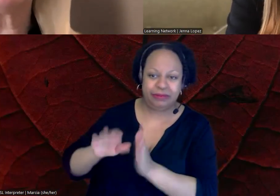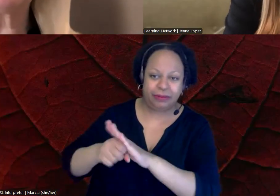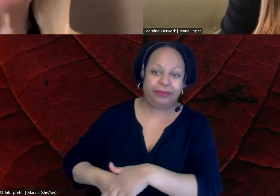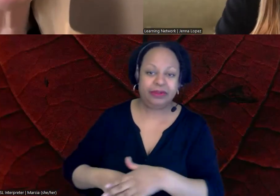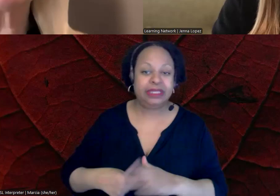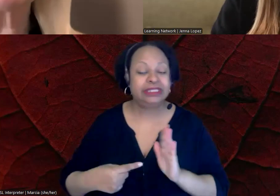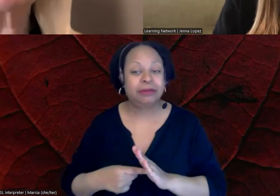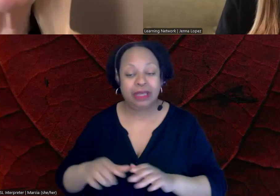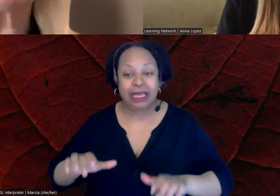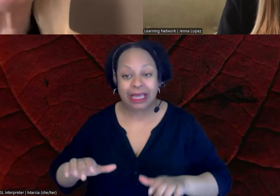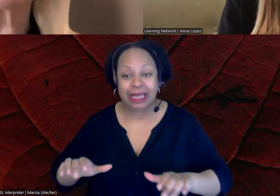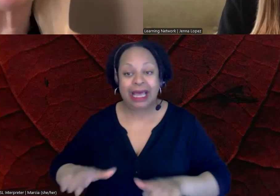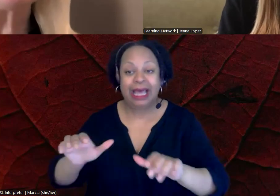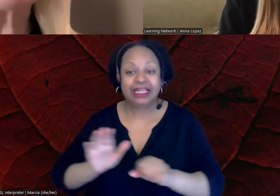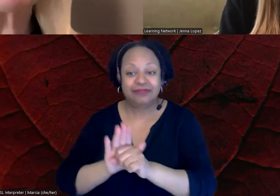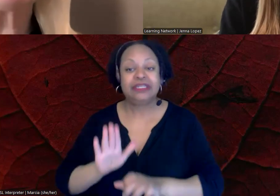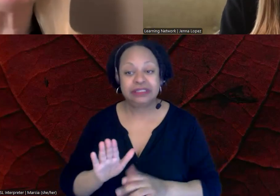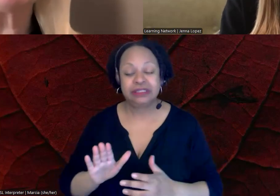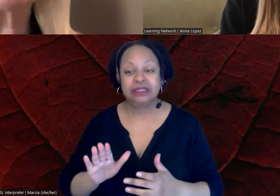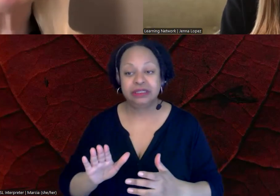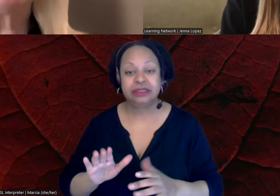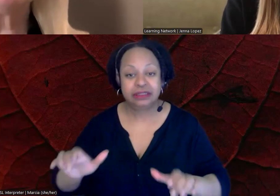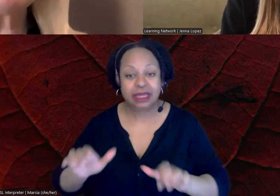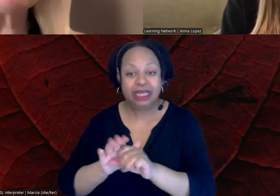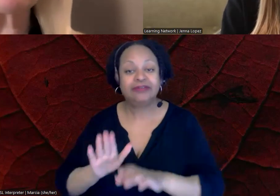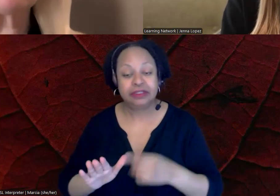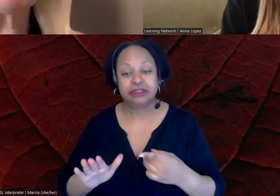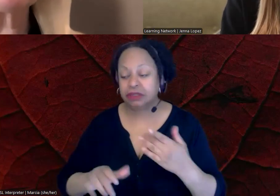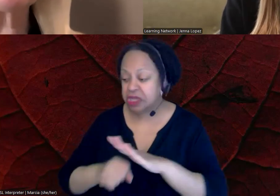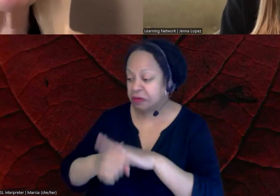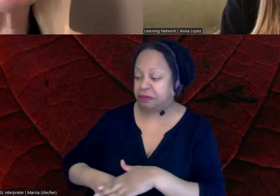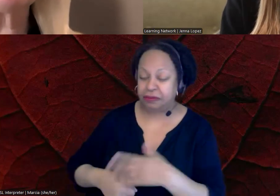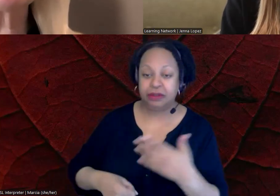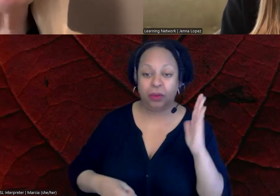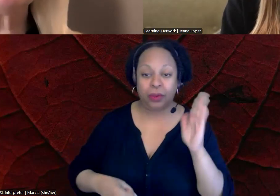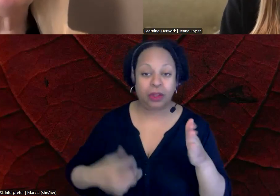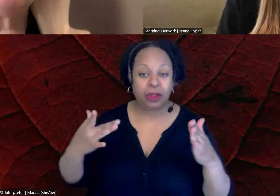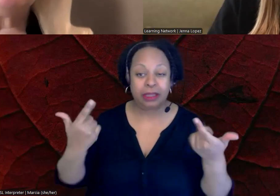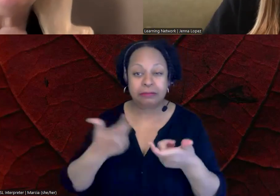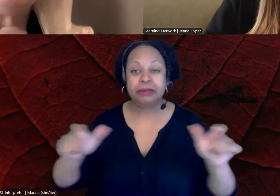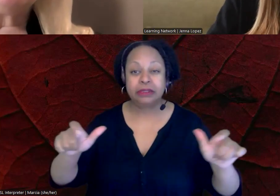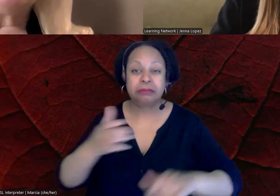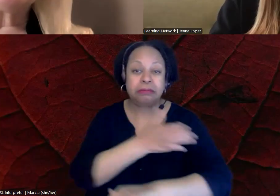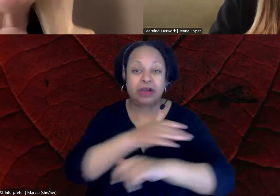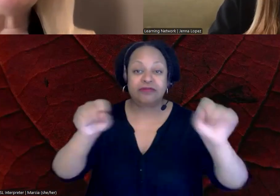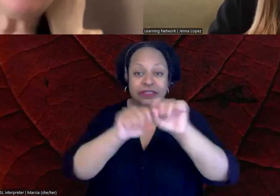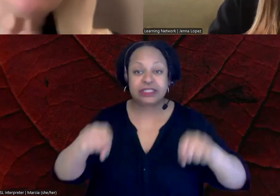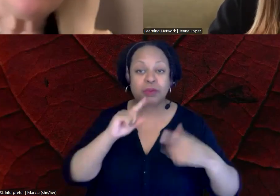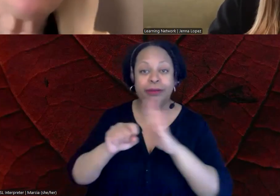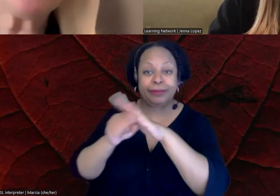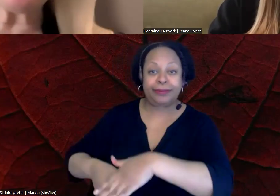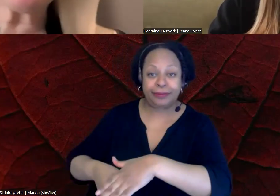académiciens, des professeurs, nous sommes vraiment muselés par ces systèmes extrêmement puissants.